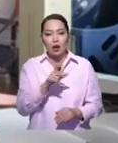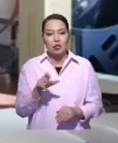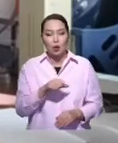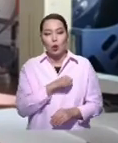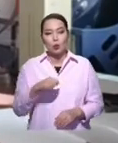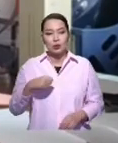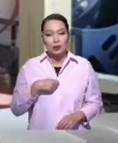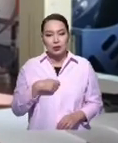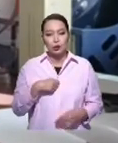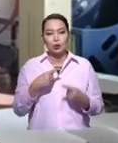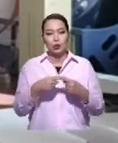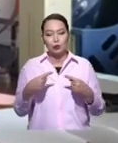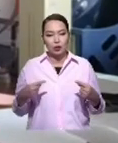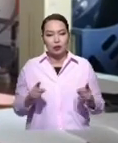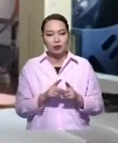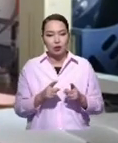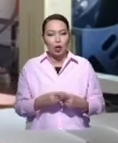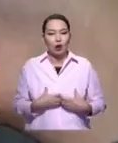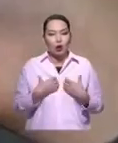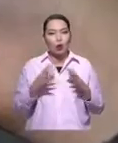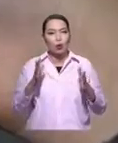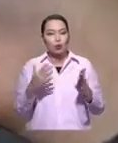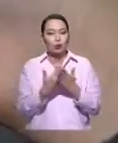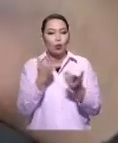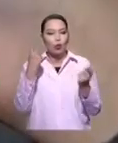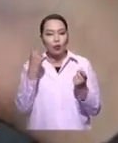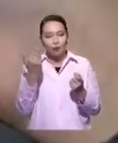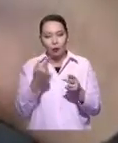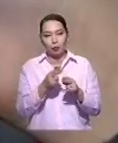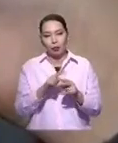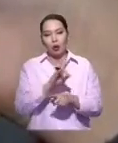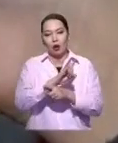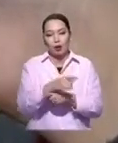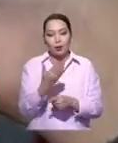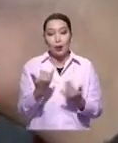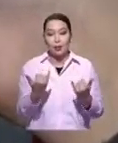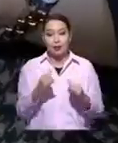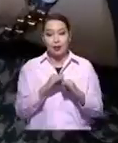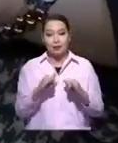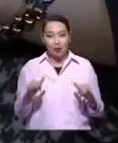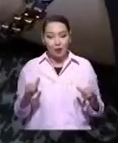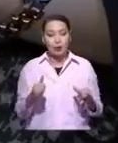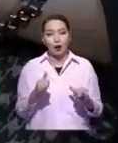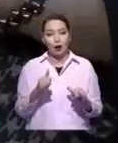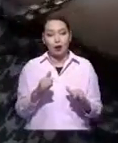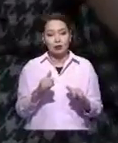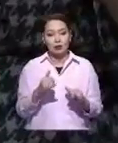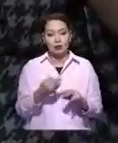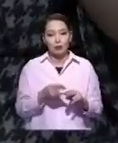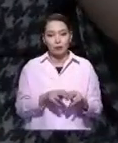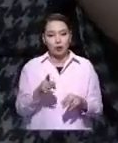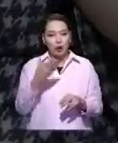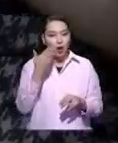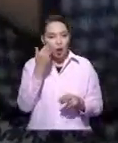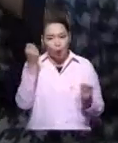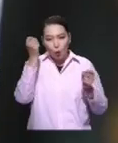қиялынан түрлі қорқынышты оқиғаларды ойлап тауып жатады. Айти маманы дамыған заманда ақпараттың рас өтірігін анықтау оңай дейді. Қарапайым